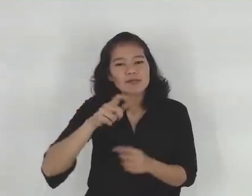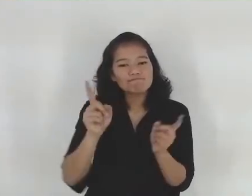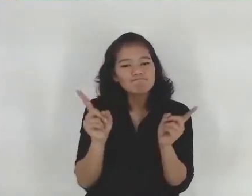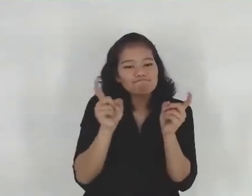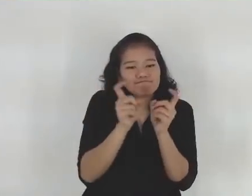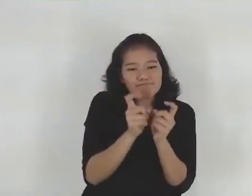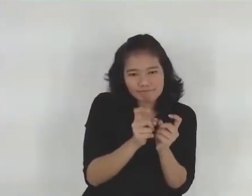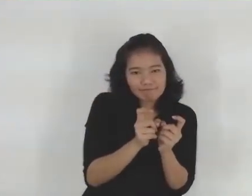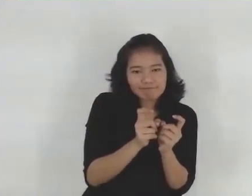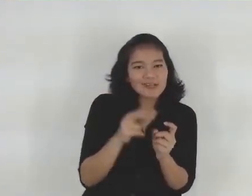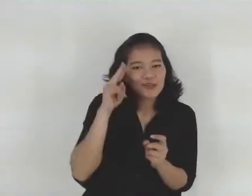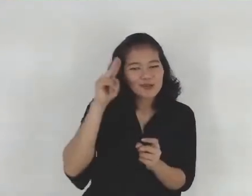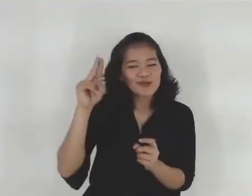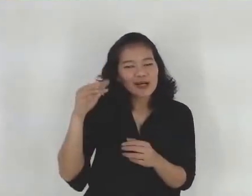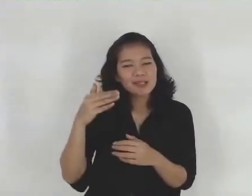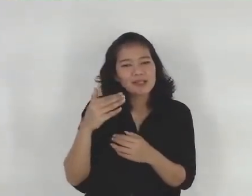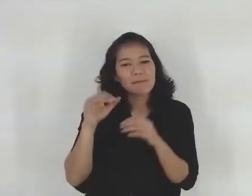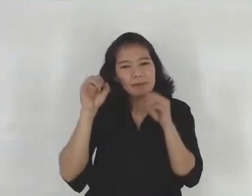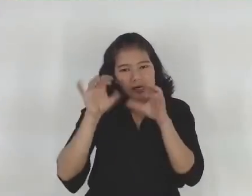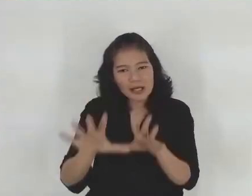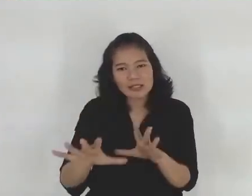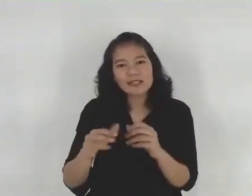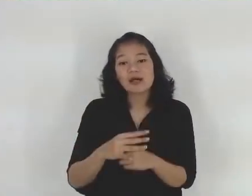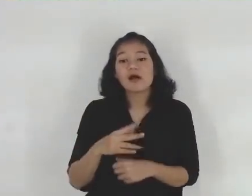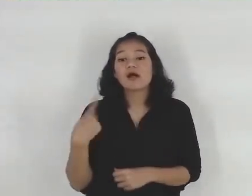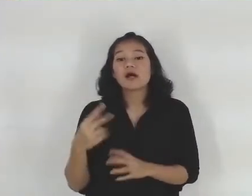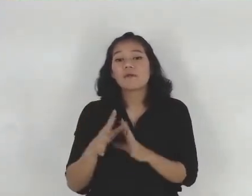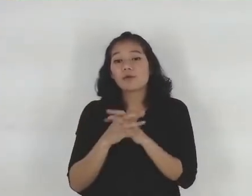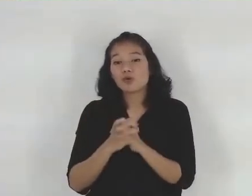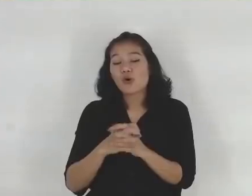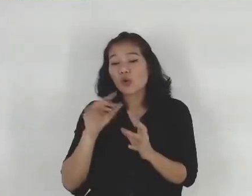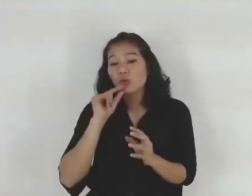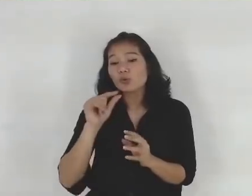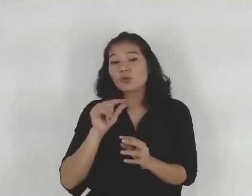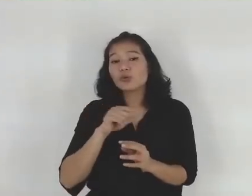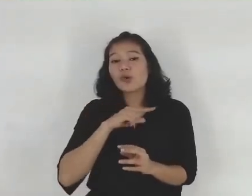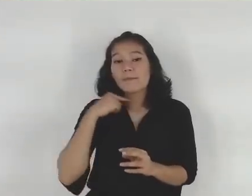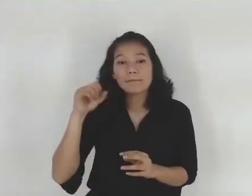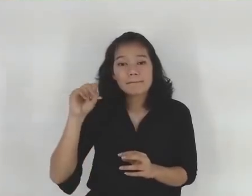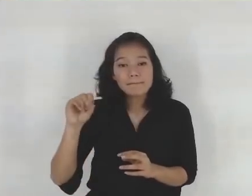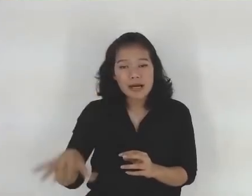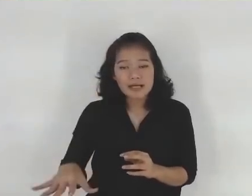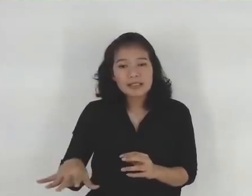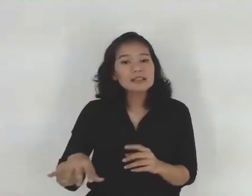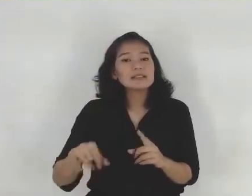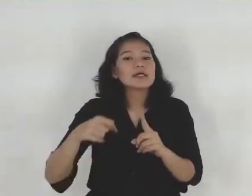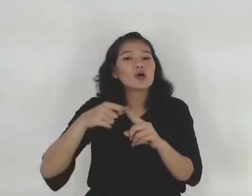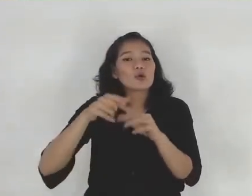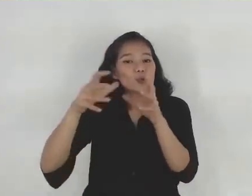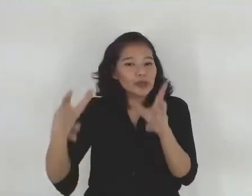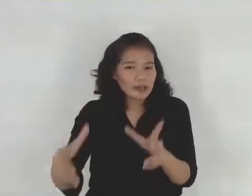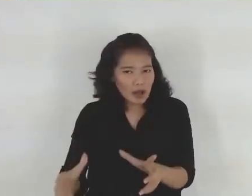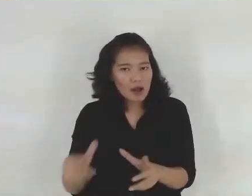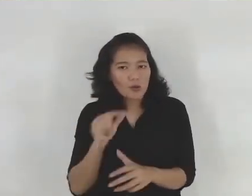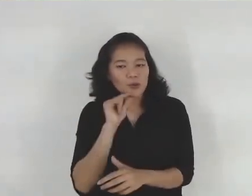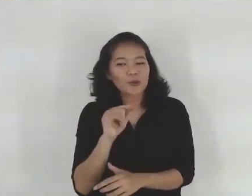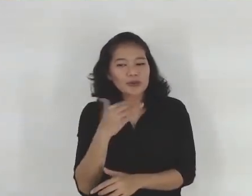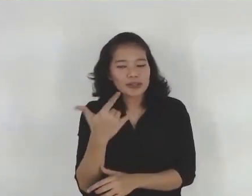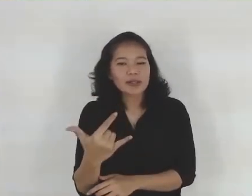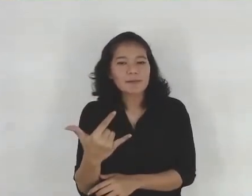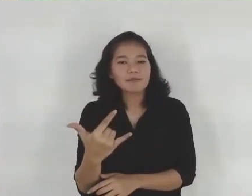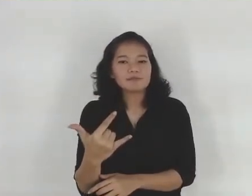juga berkati setiap mereka kami juga berdoa bagi majelis Jemaat GKI Kwitang nya bapak untuk boleh